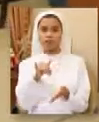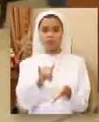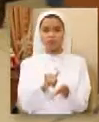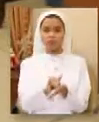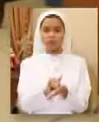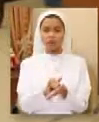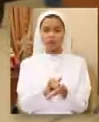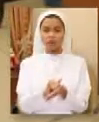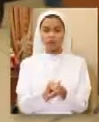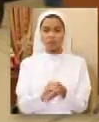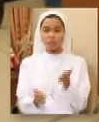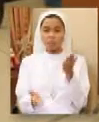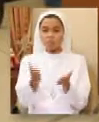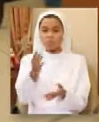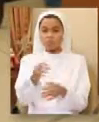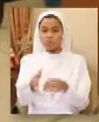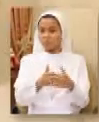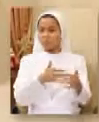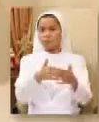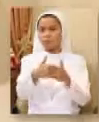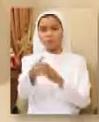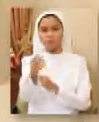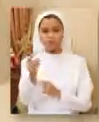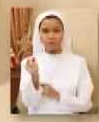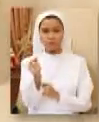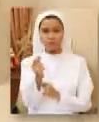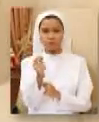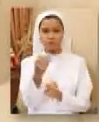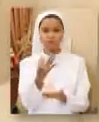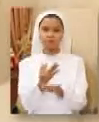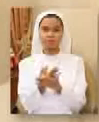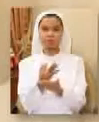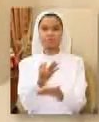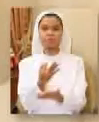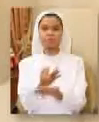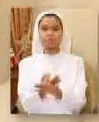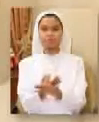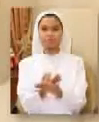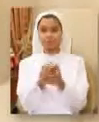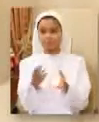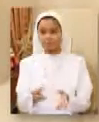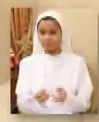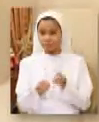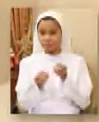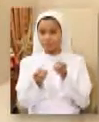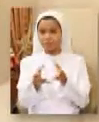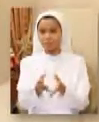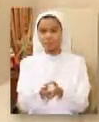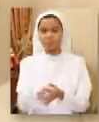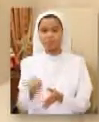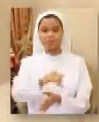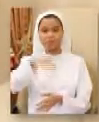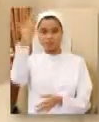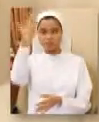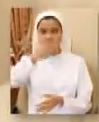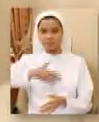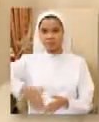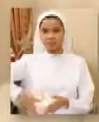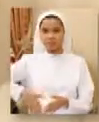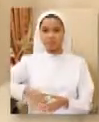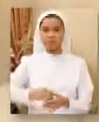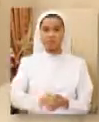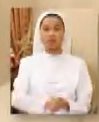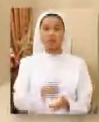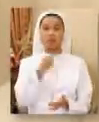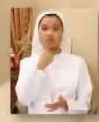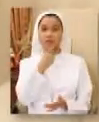balo na wala, mayo na siyang pera, pero yung last kanyang pusing, ibinigay niya. Ano sabi ng kagurang? Mas